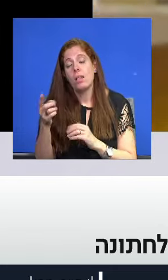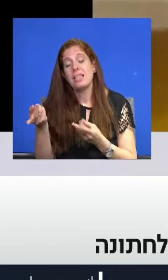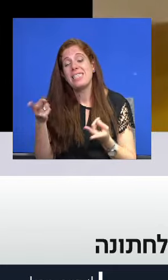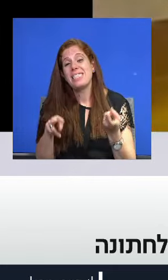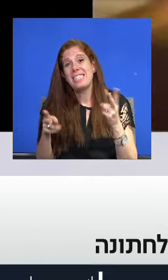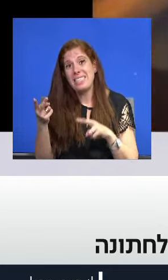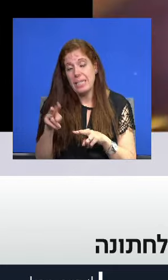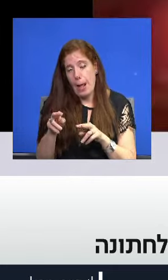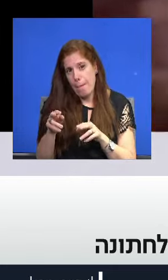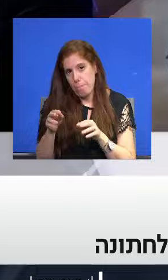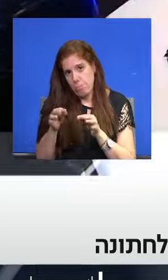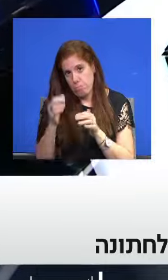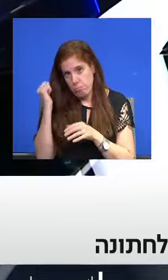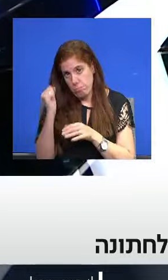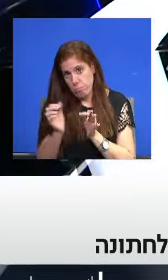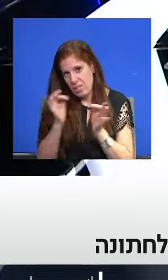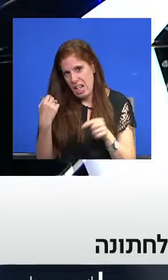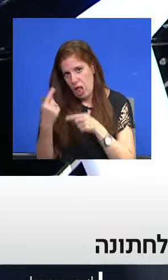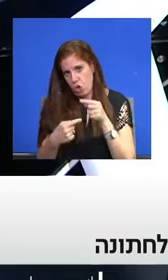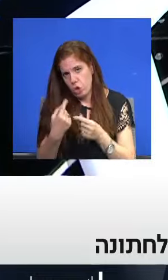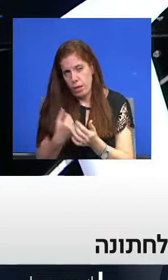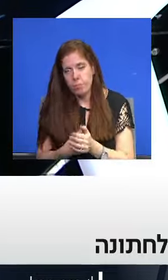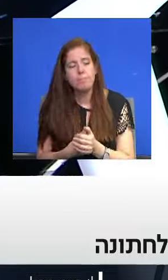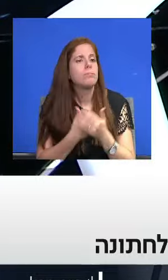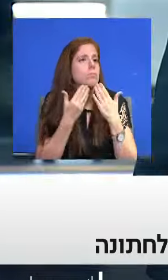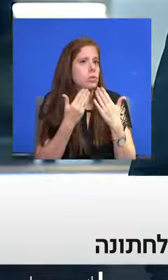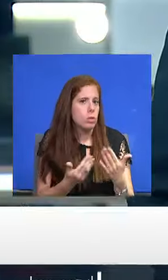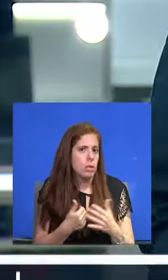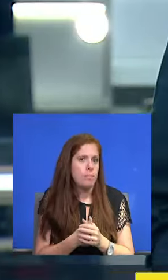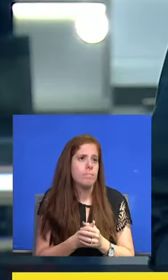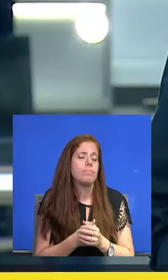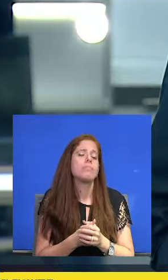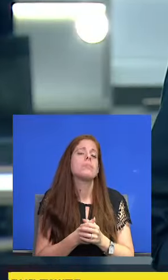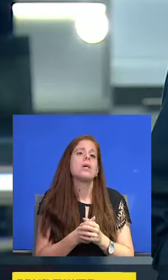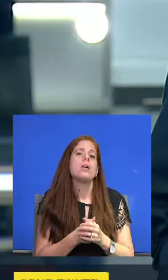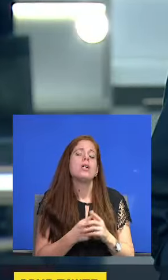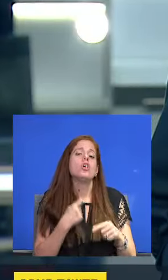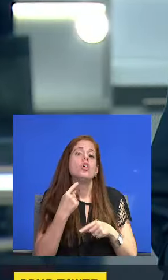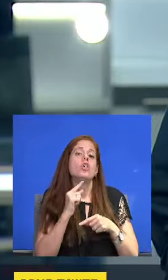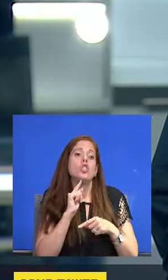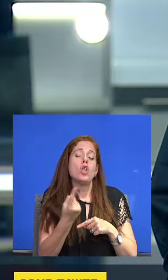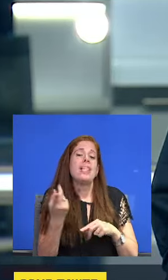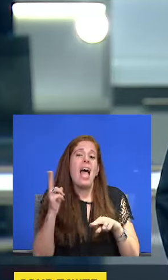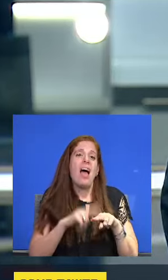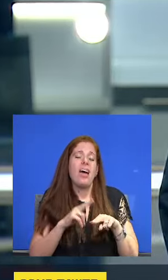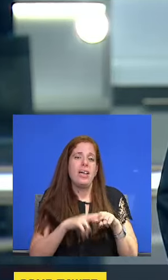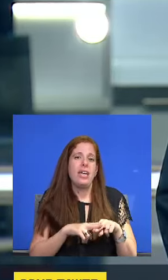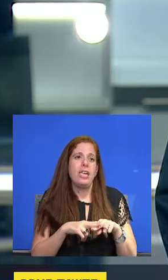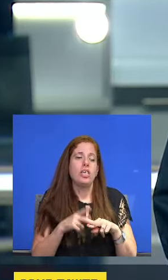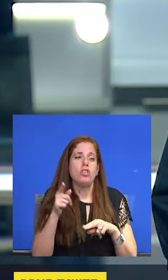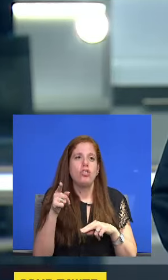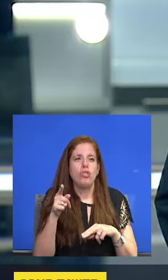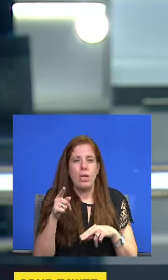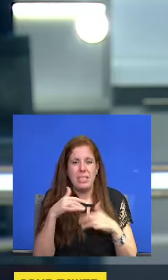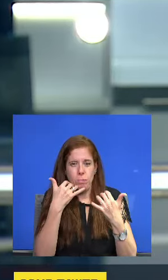החיסול הזה לפני זמן קצר. תודה רבה, משה. ושנה אחרי ששרד ניסיון חיסול העבריין שמעון רביבו,